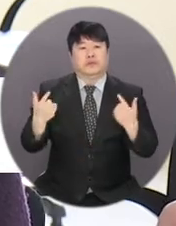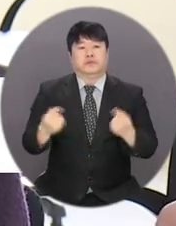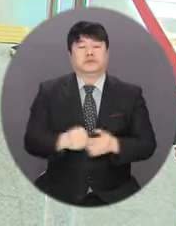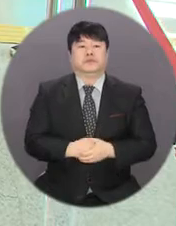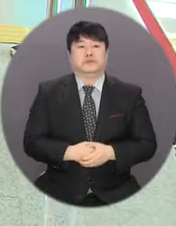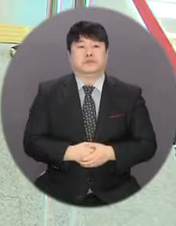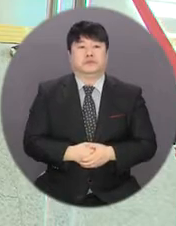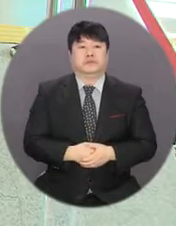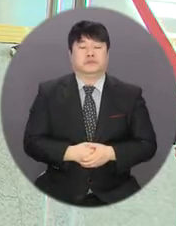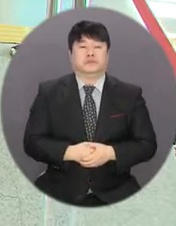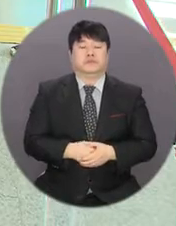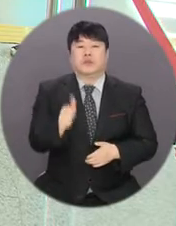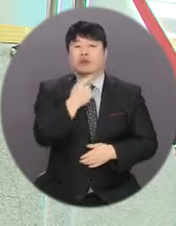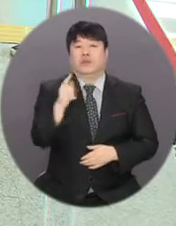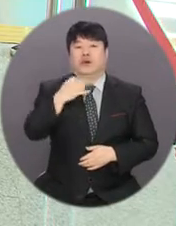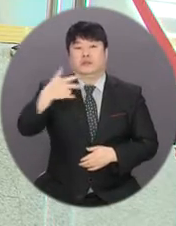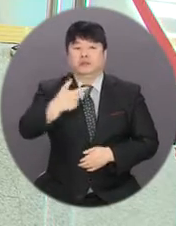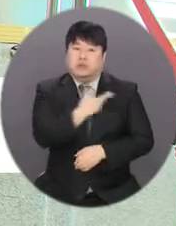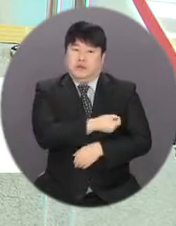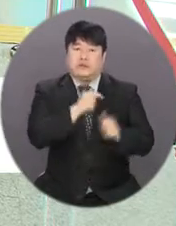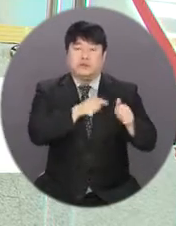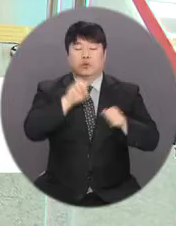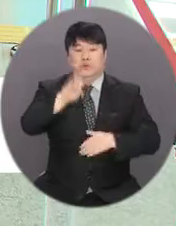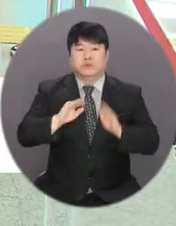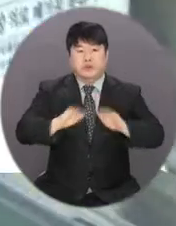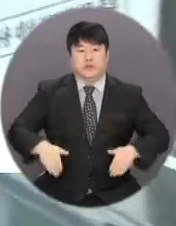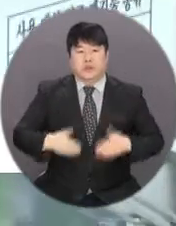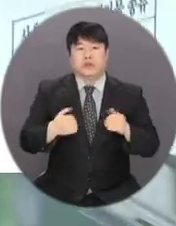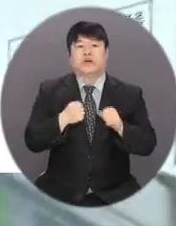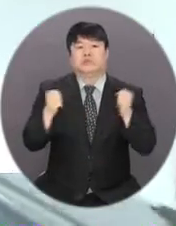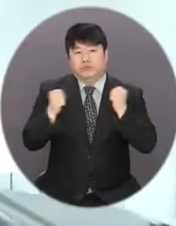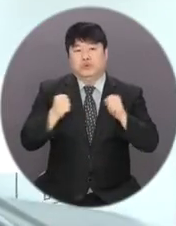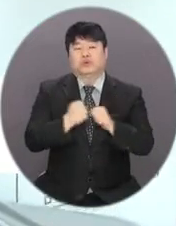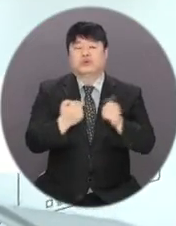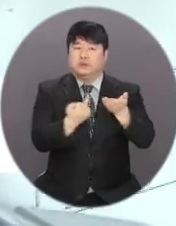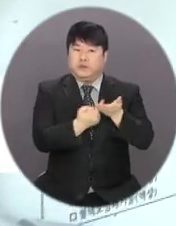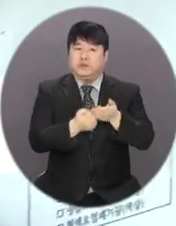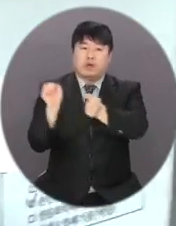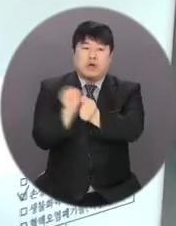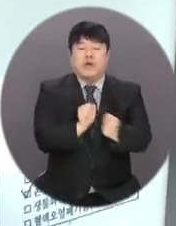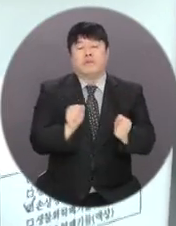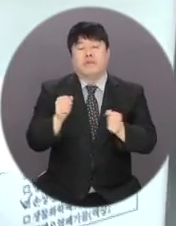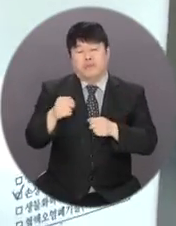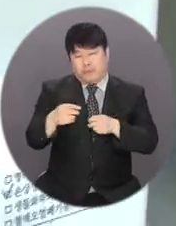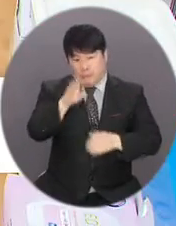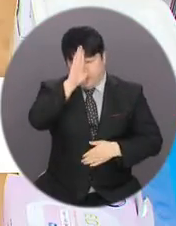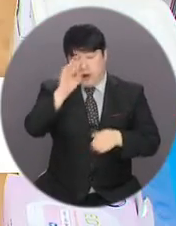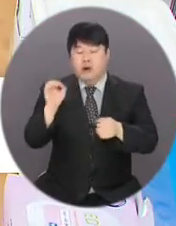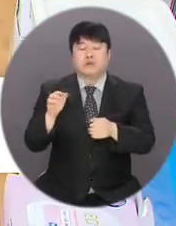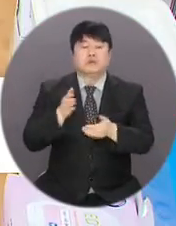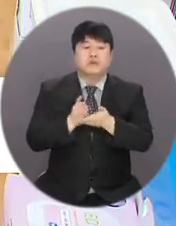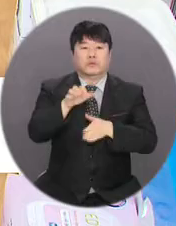합니다. 화이자 백신 접종 대상은 광주와 전남북, 제주 지역의 감염병 전담병원과